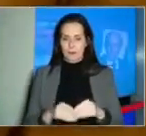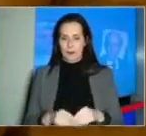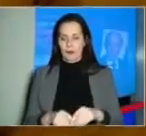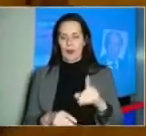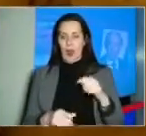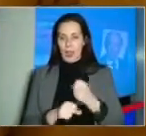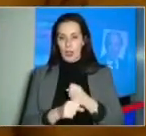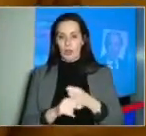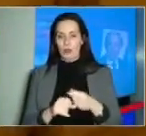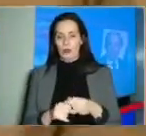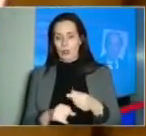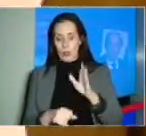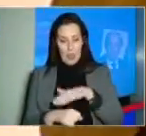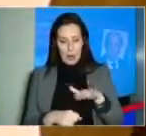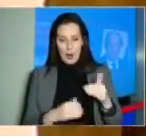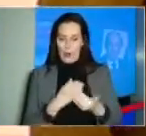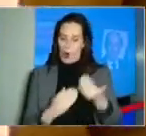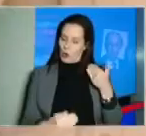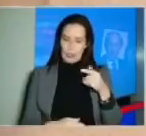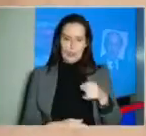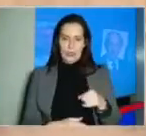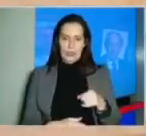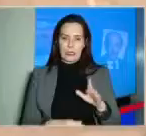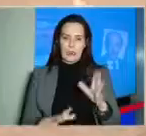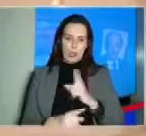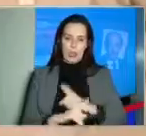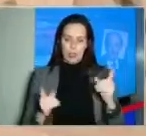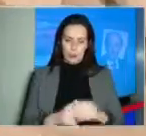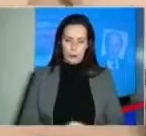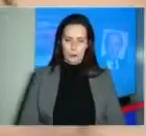ביחד. אבל לעשות את הפוליגמיה הזאת מראש, זה מה שעשו.